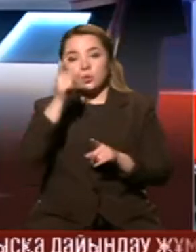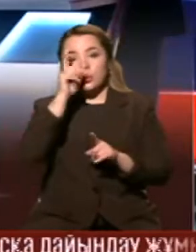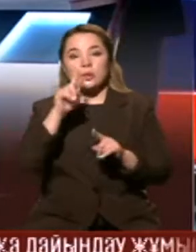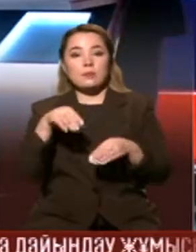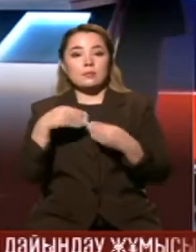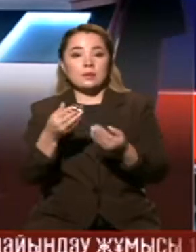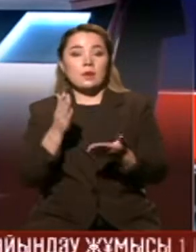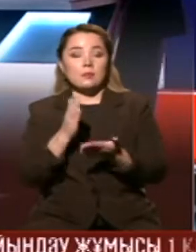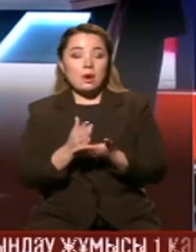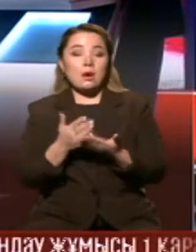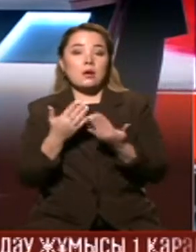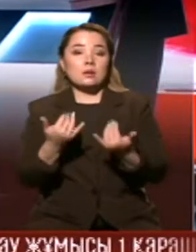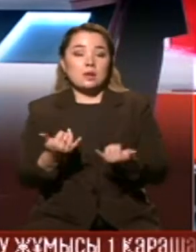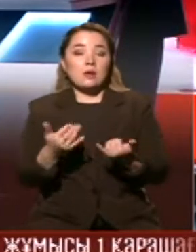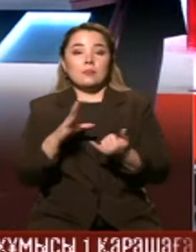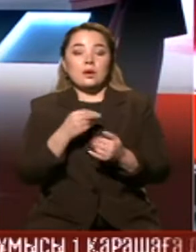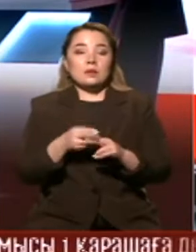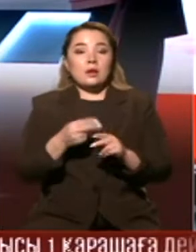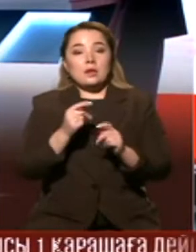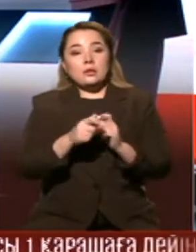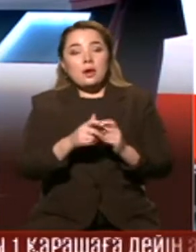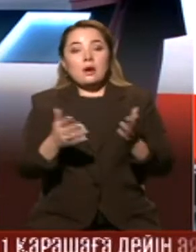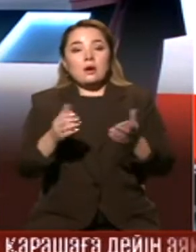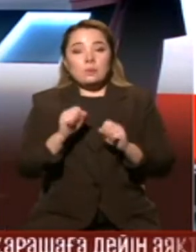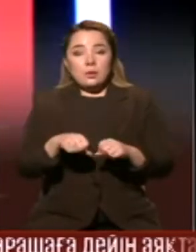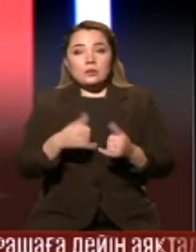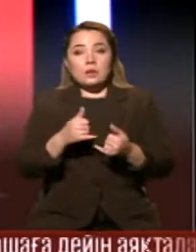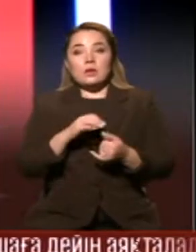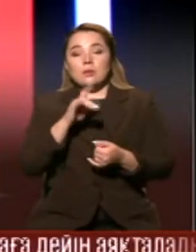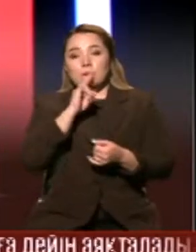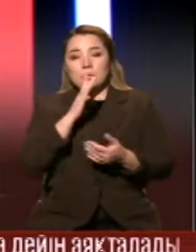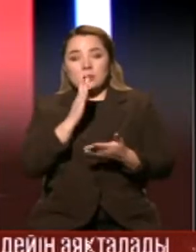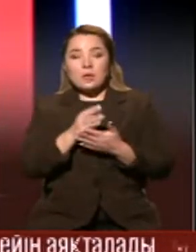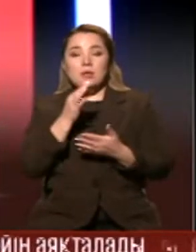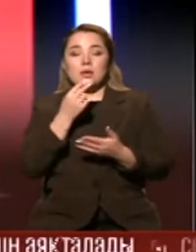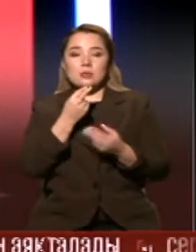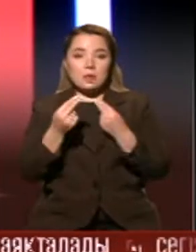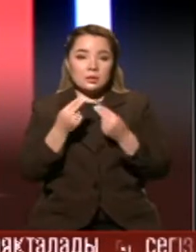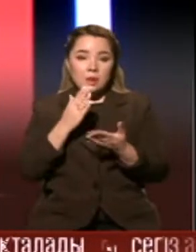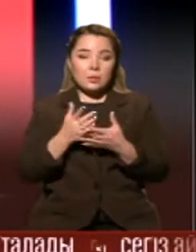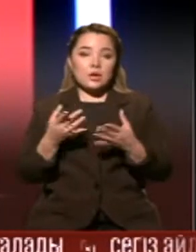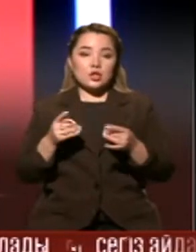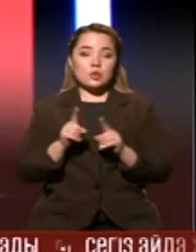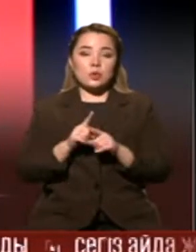аламыз? Біз өзіміз Түркияға қандай инвестиция құя аламыз? Алға астықты айттық, мұнайды айттық, шикізаттан басқа.